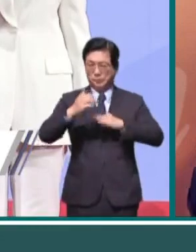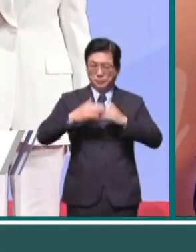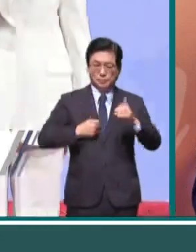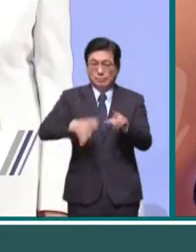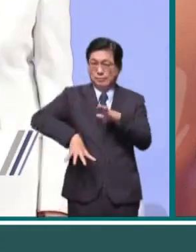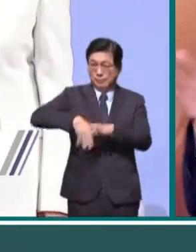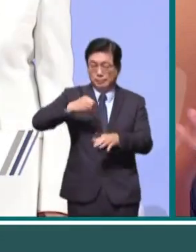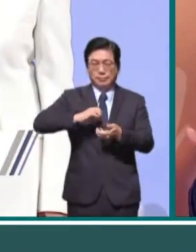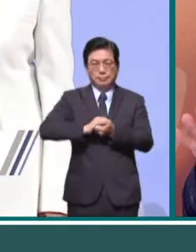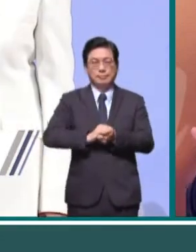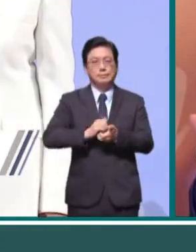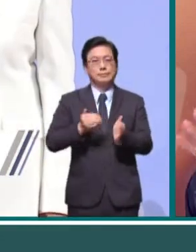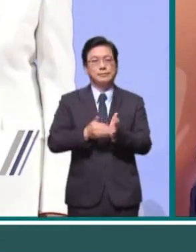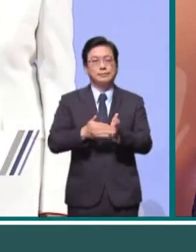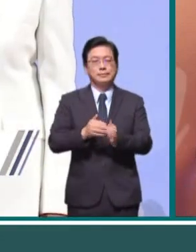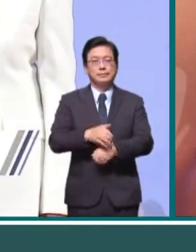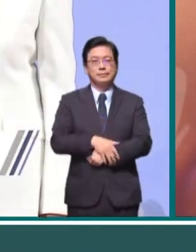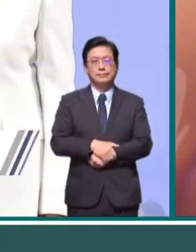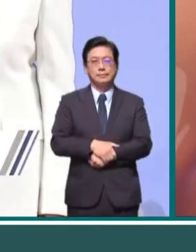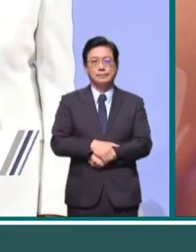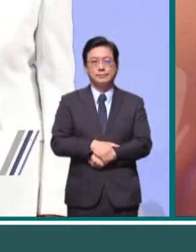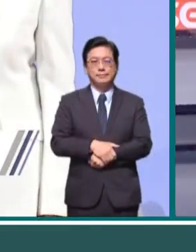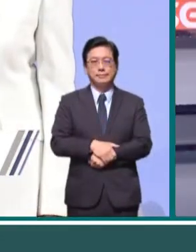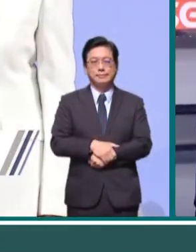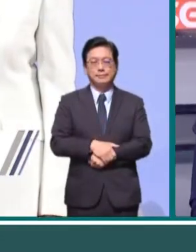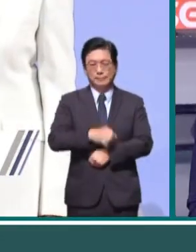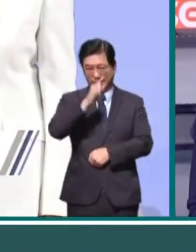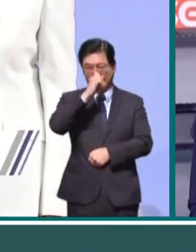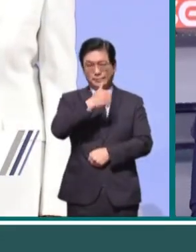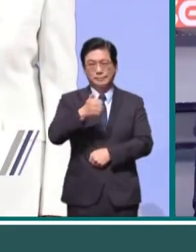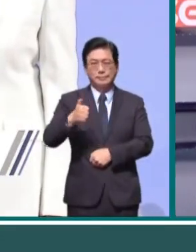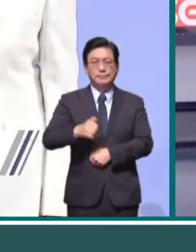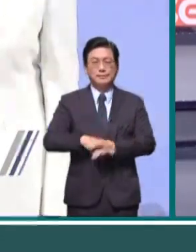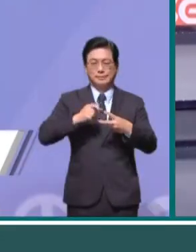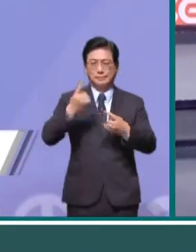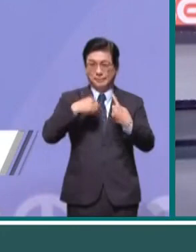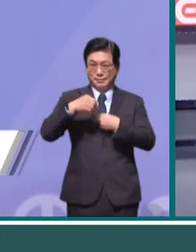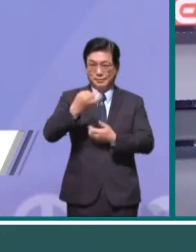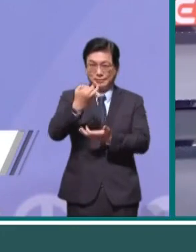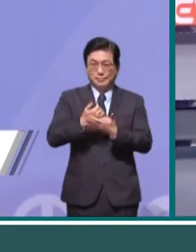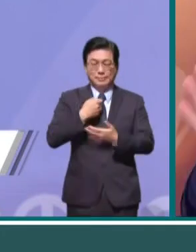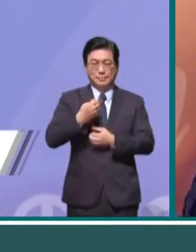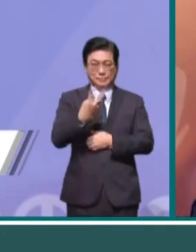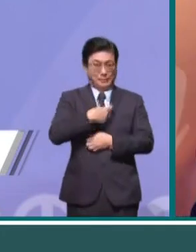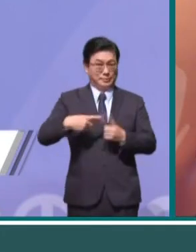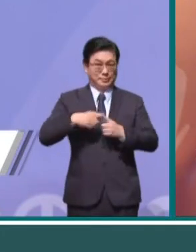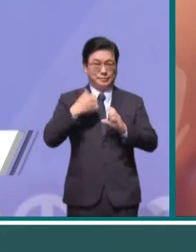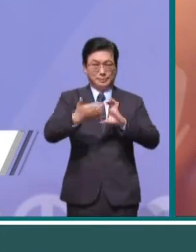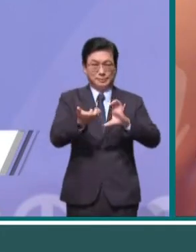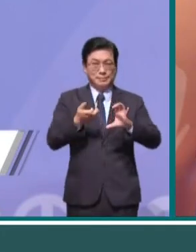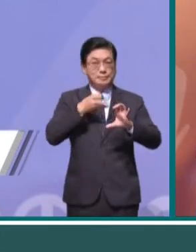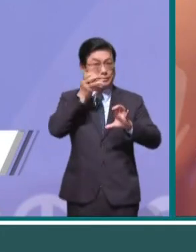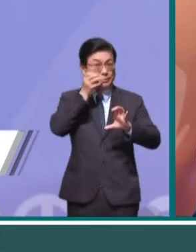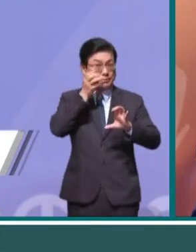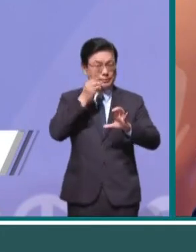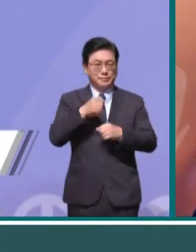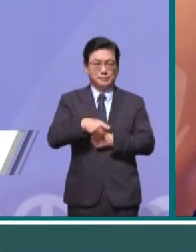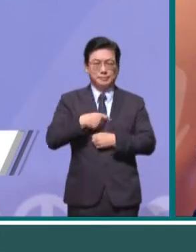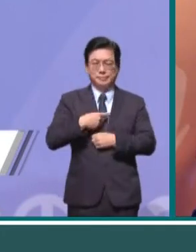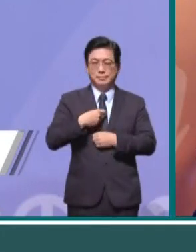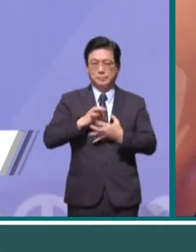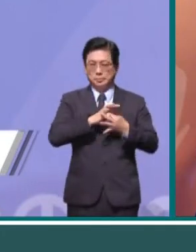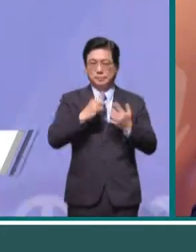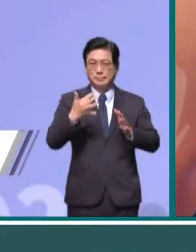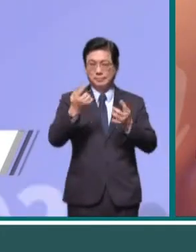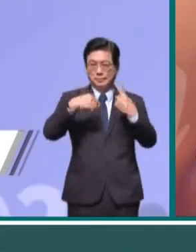马上处理掉这个。 那针对三个市长候选人，他们的整个辩论会， 三个人我分别讲了，哈。蒋